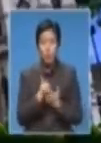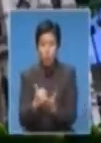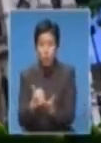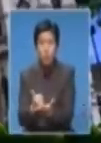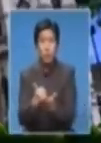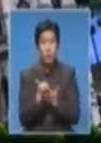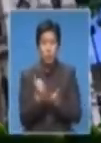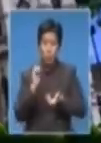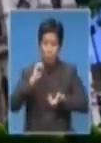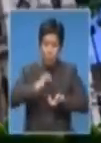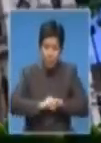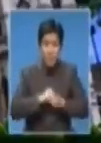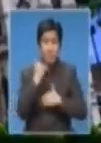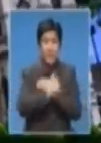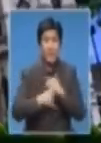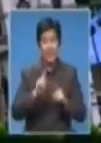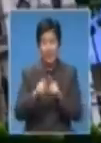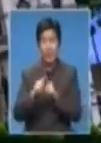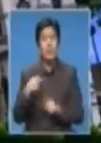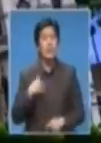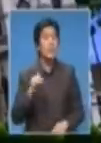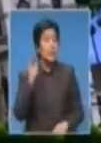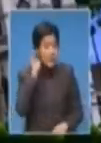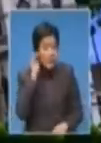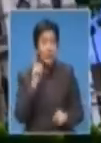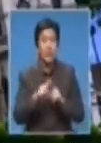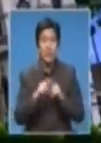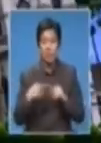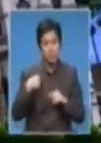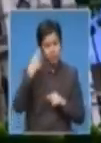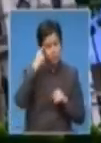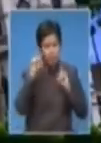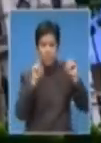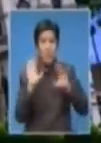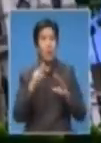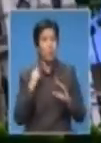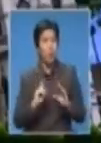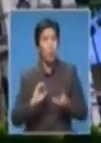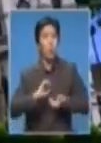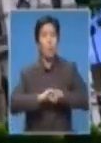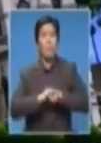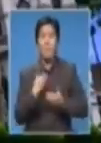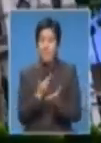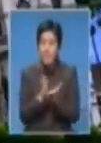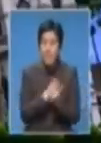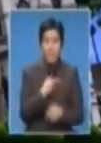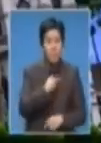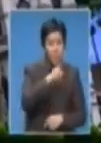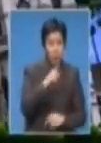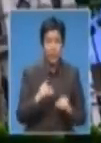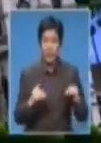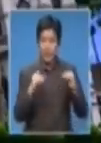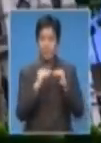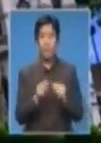งกันและกันร่วมมือกันในระดับที่การไว้วางใจกันซึ่งกันและกันลดความหวาดระแวงแล้วก็มีส่วนแบ่งผลประโยชน์ที่เป็นธรรมกับทุกประเ